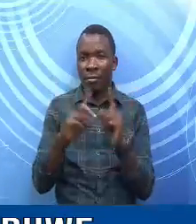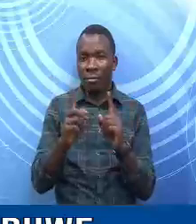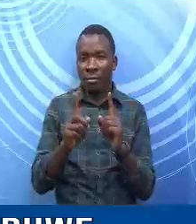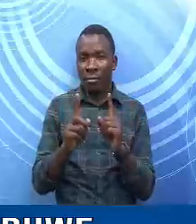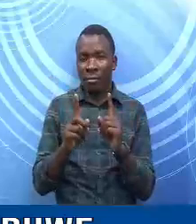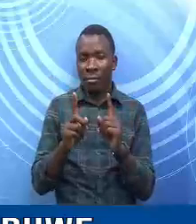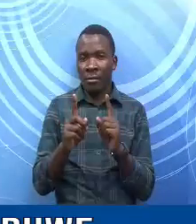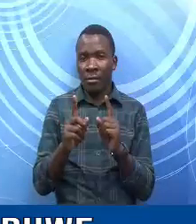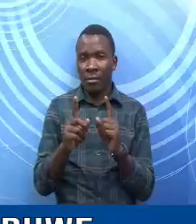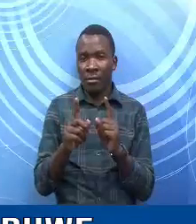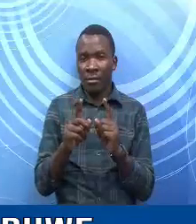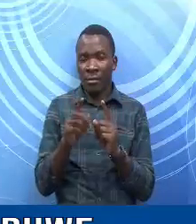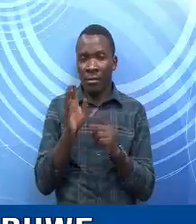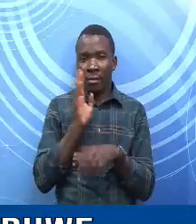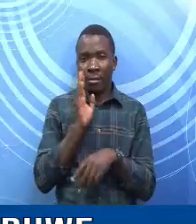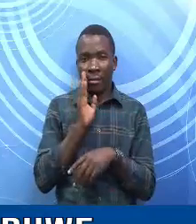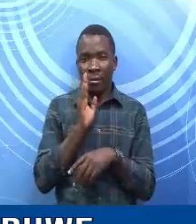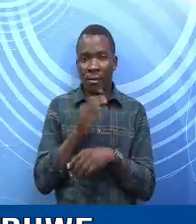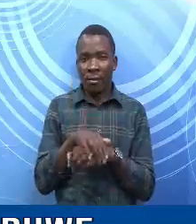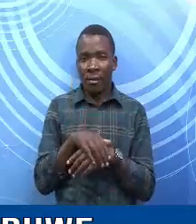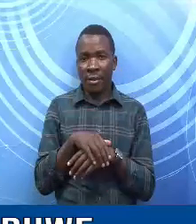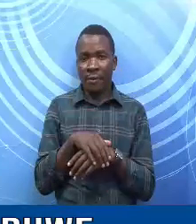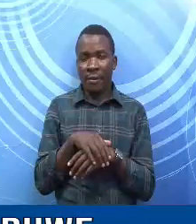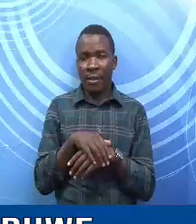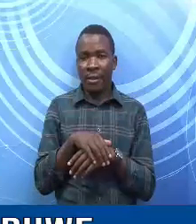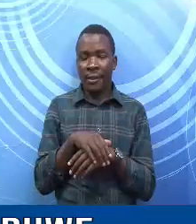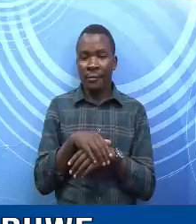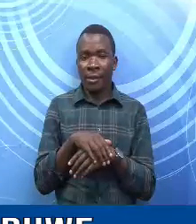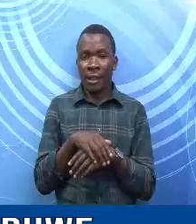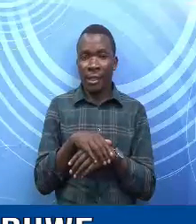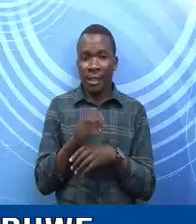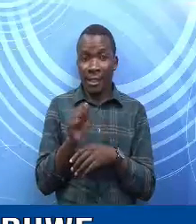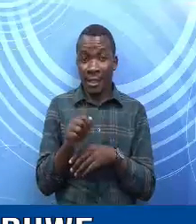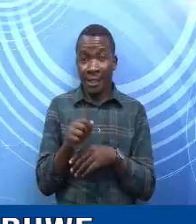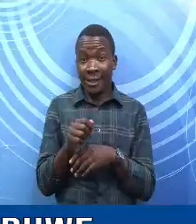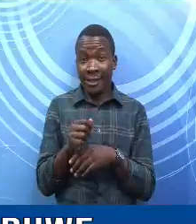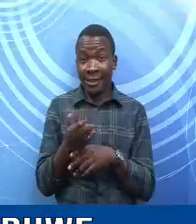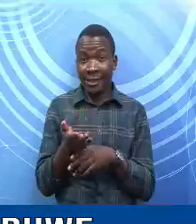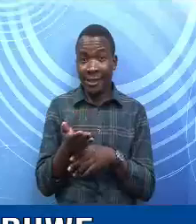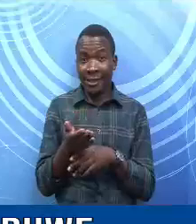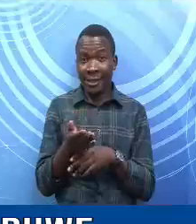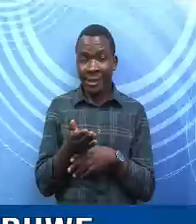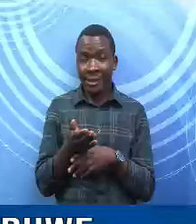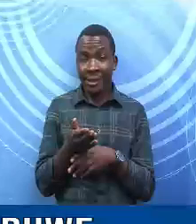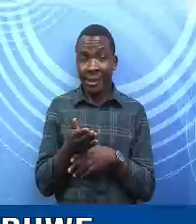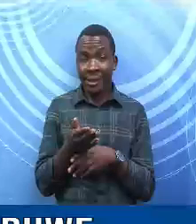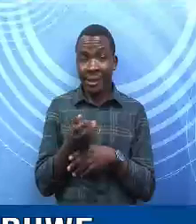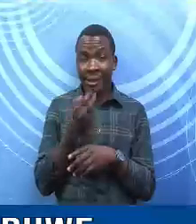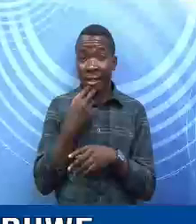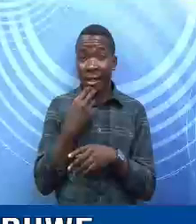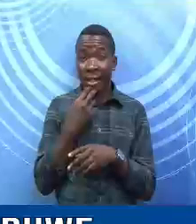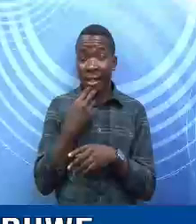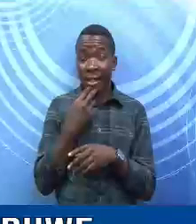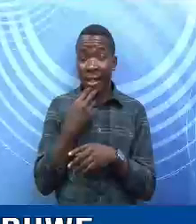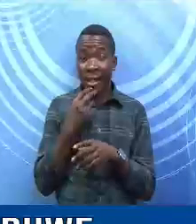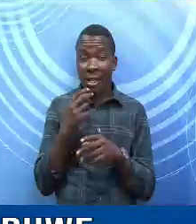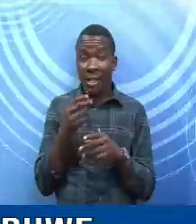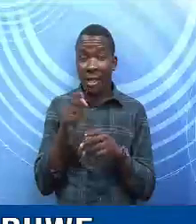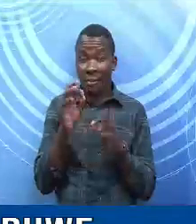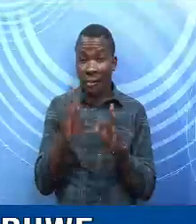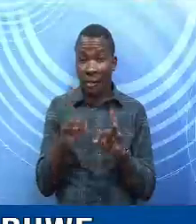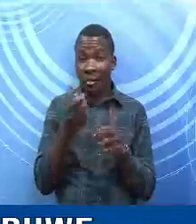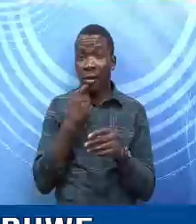Barigiza nkana wenda wababaza kuko kinye kubakagaye, ariko ntabwo kiraburirwa igisubizo. Ni nabyo twariho turi kuganira none